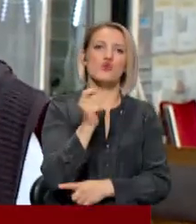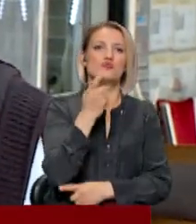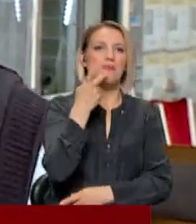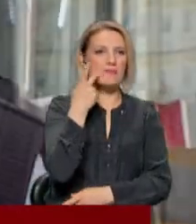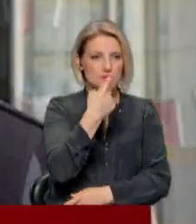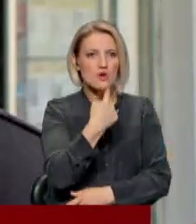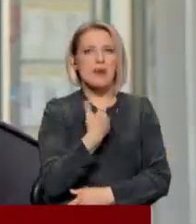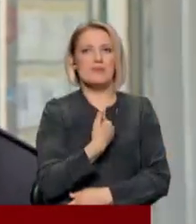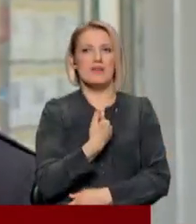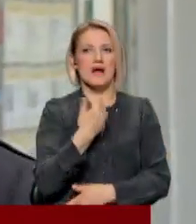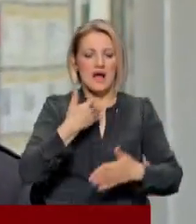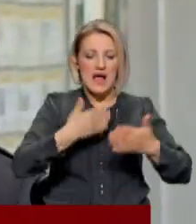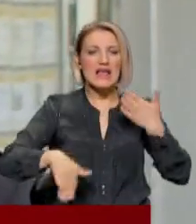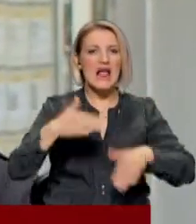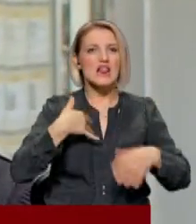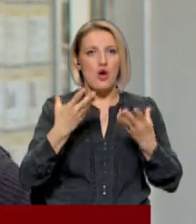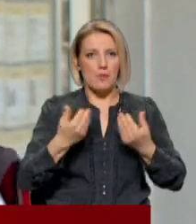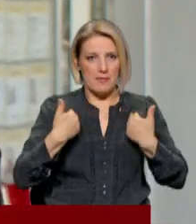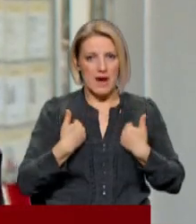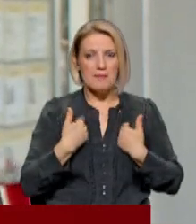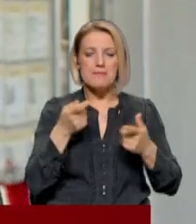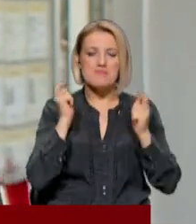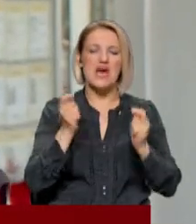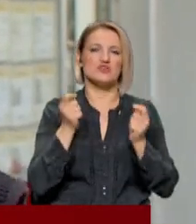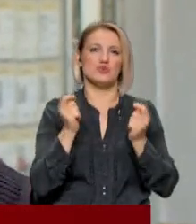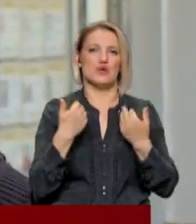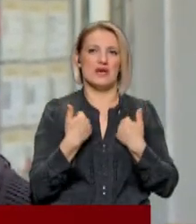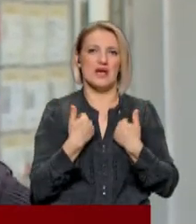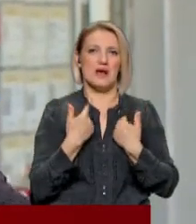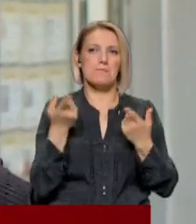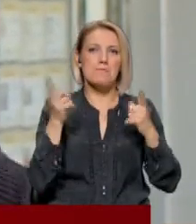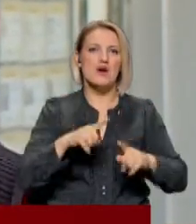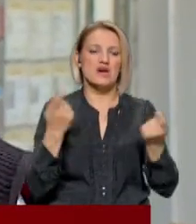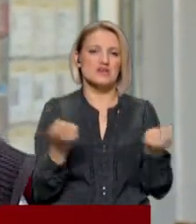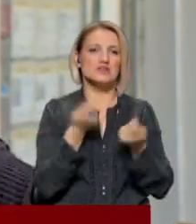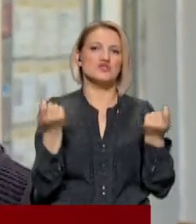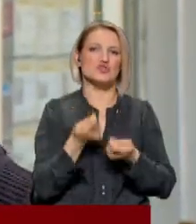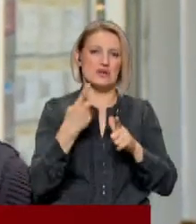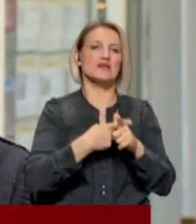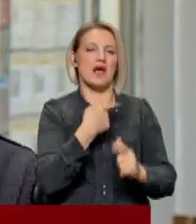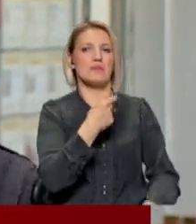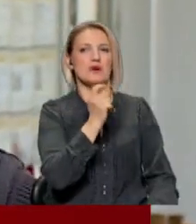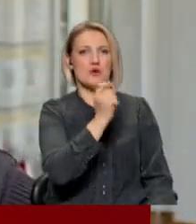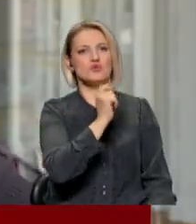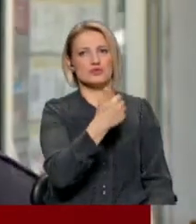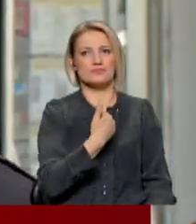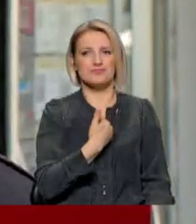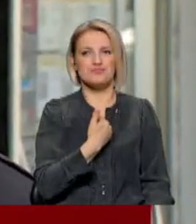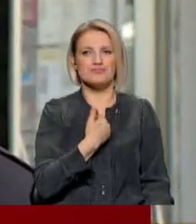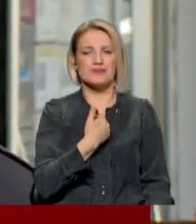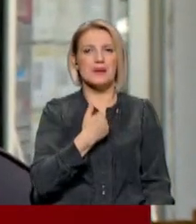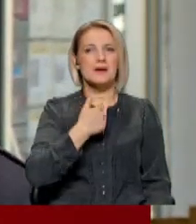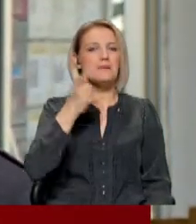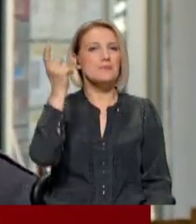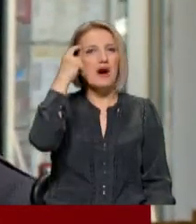abla, söyle bir bana. Engelli olmama rağmen mecburi başka işleri yaparaktan kiramı karşılıyorum.